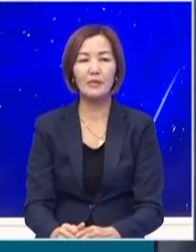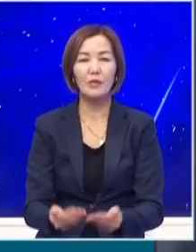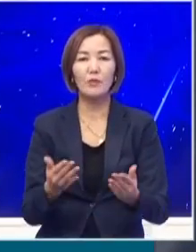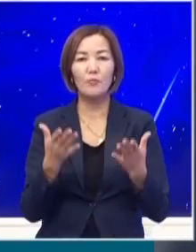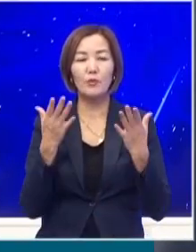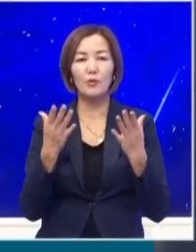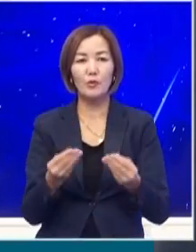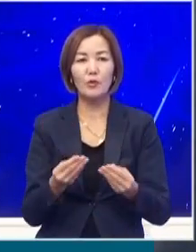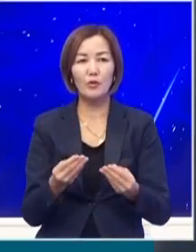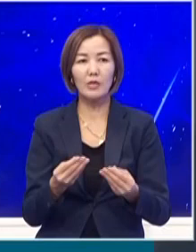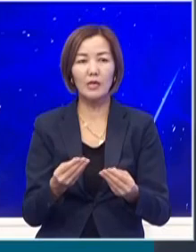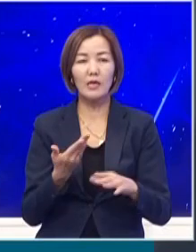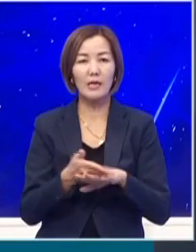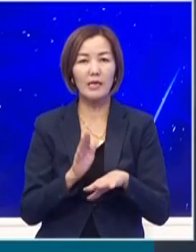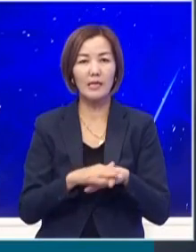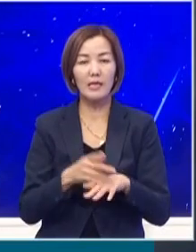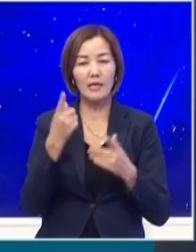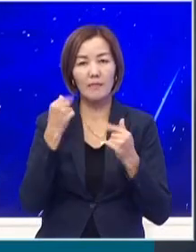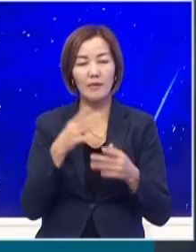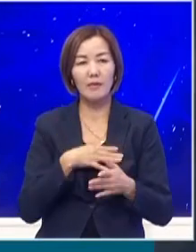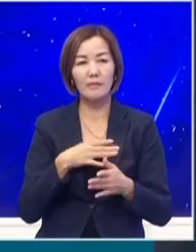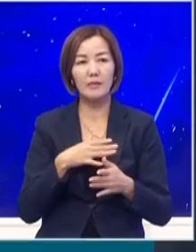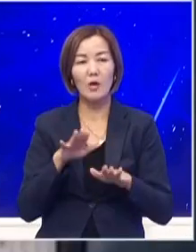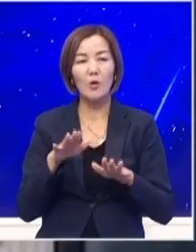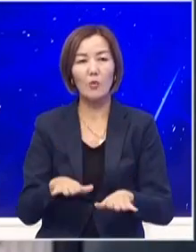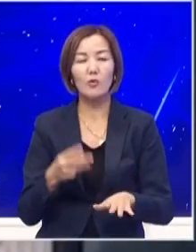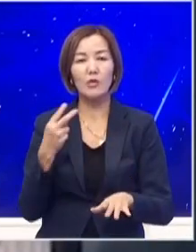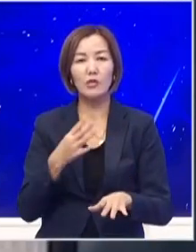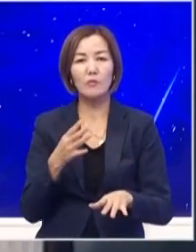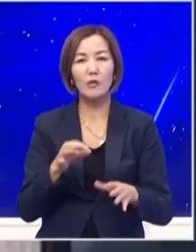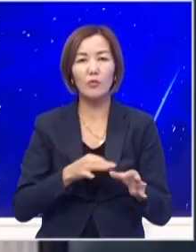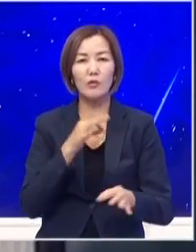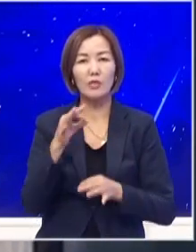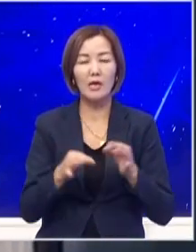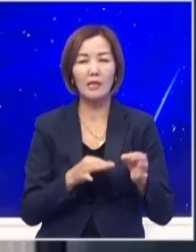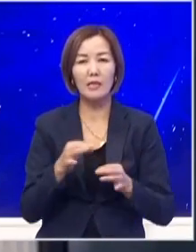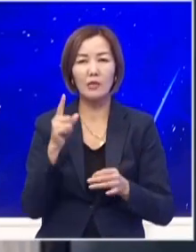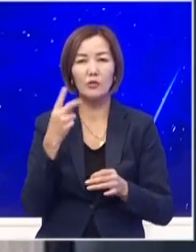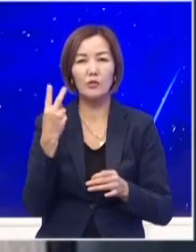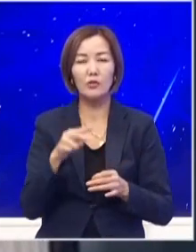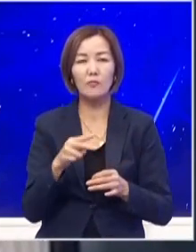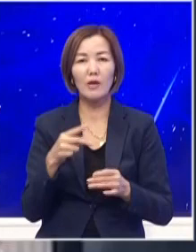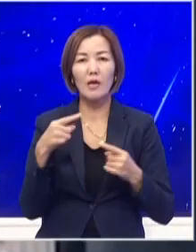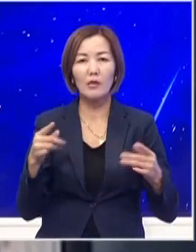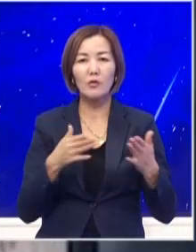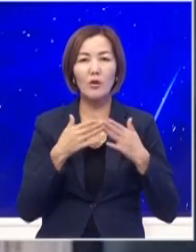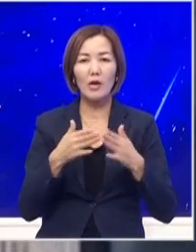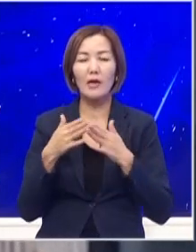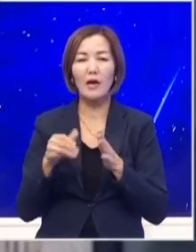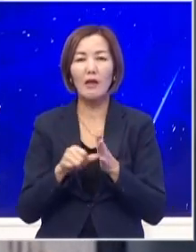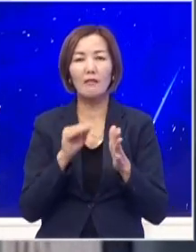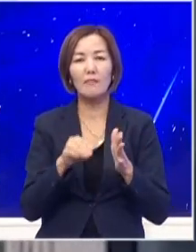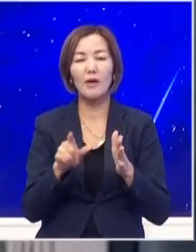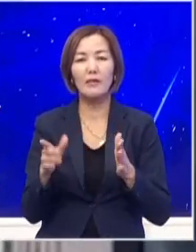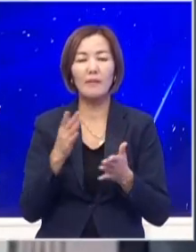Бүгінгі Лампедузадағы жағдай күрделі екенін анық қабылдау пунктінде соңғы 24 сағат ішінде аралға 120 түрлі қайықпен келген 6000-ға жуық